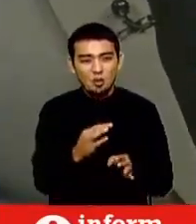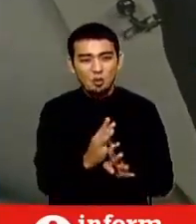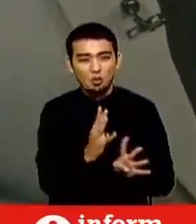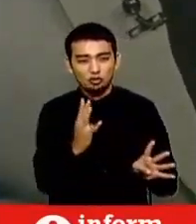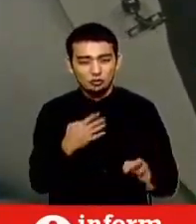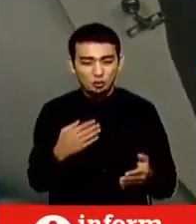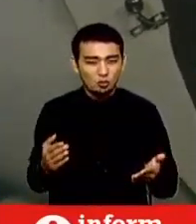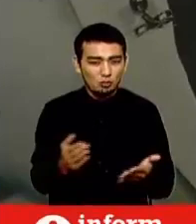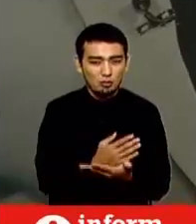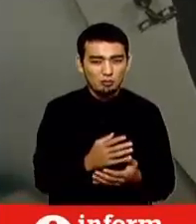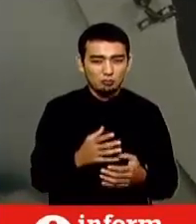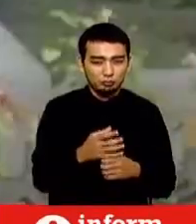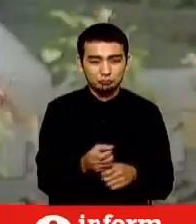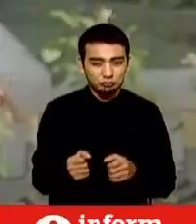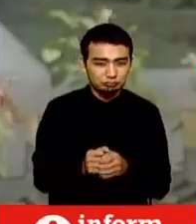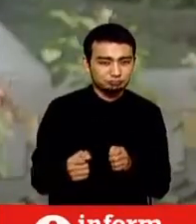деп кесіп айтты.